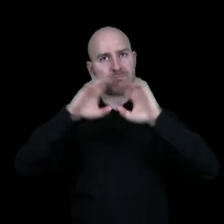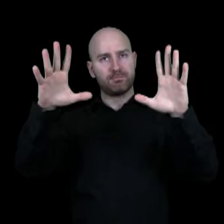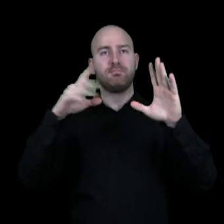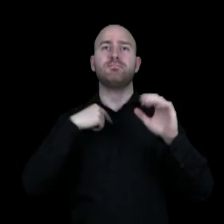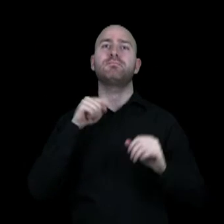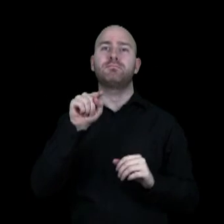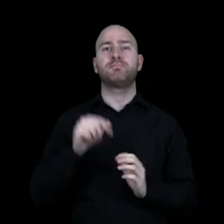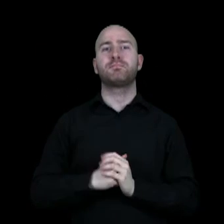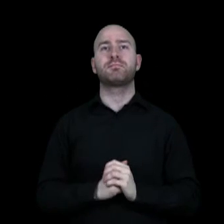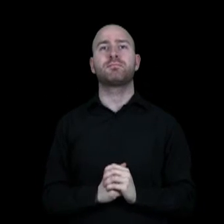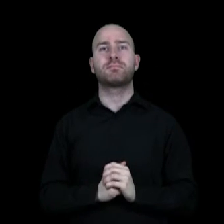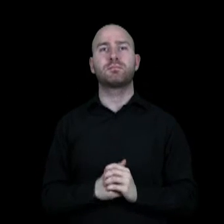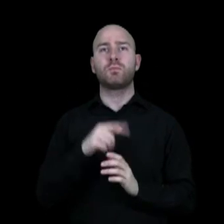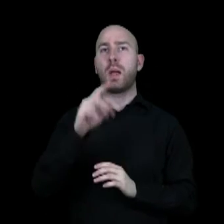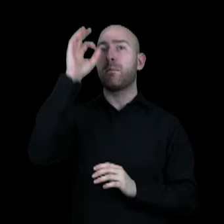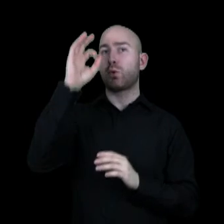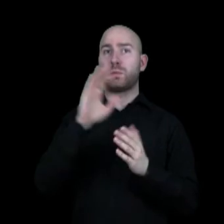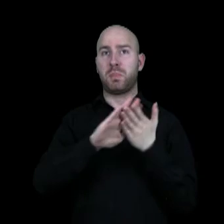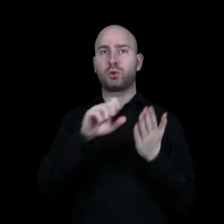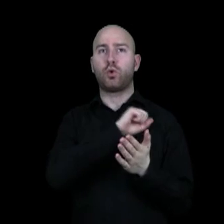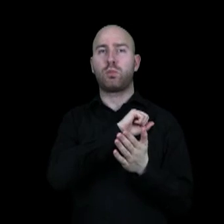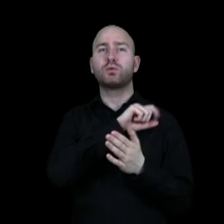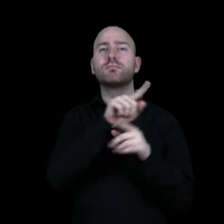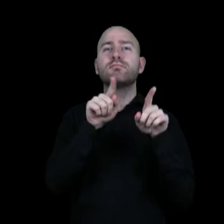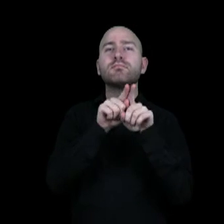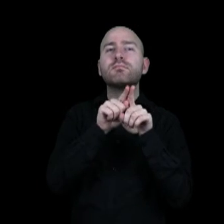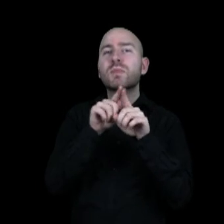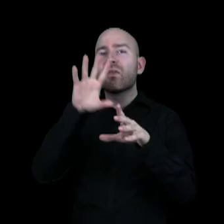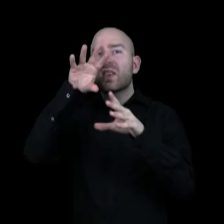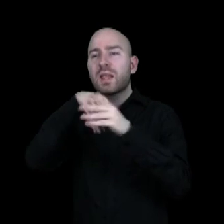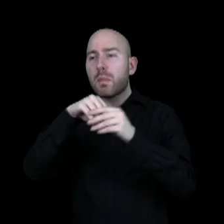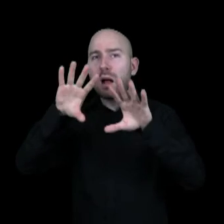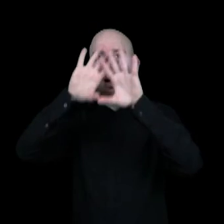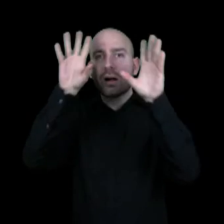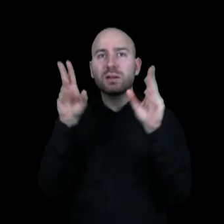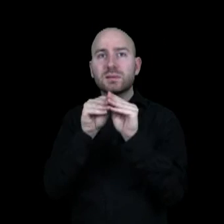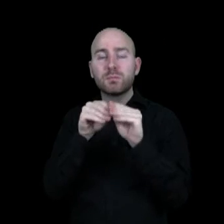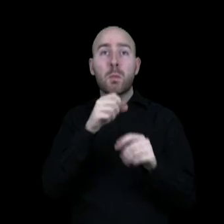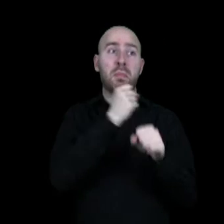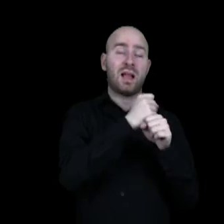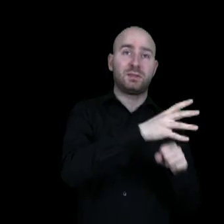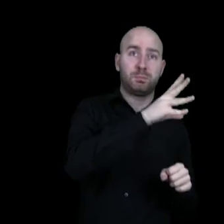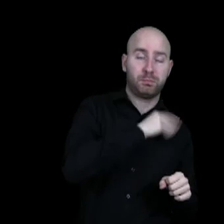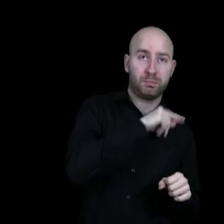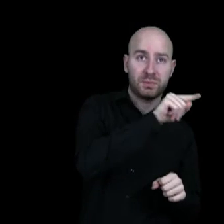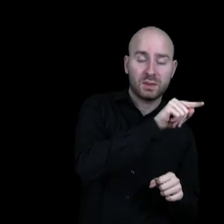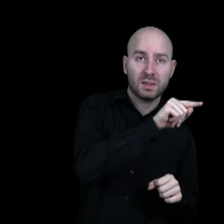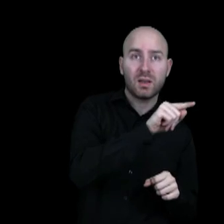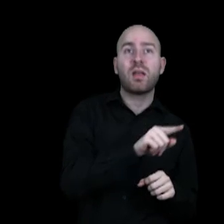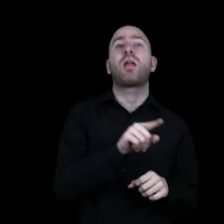prostsza niż się z początku Wydaje stopa bezrobocia stopa bezrobocia